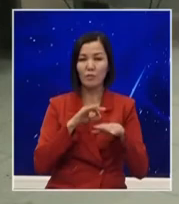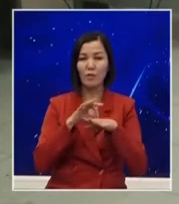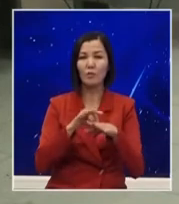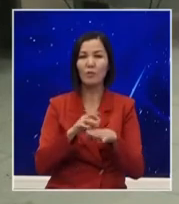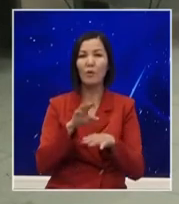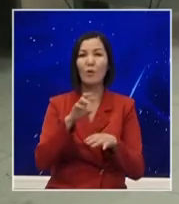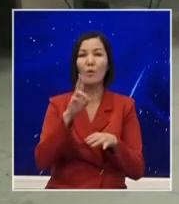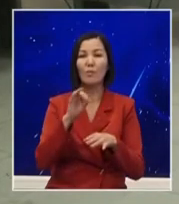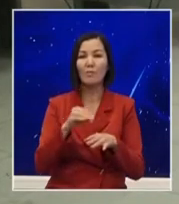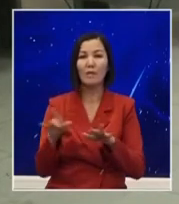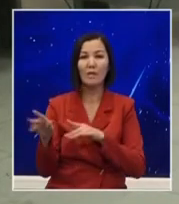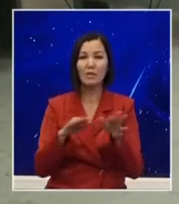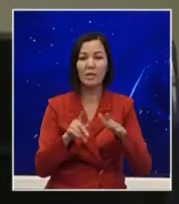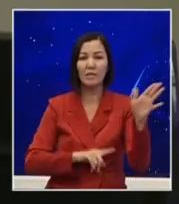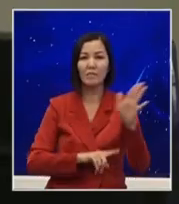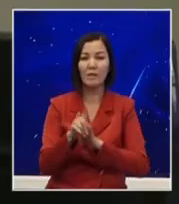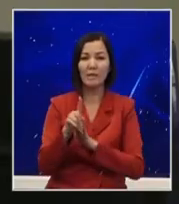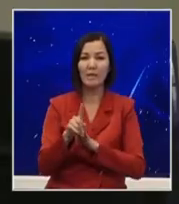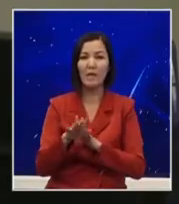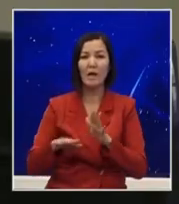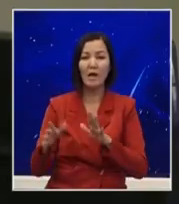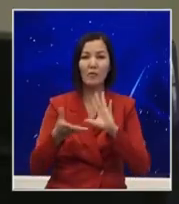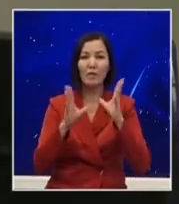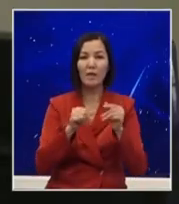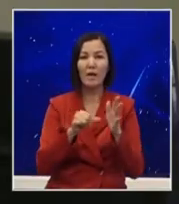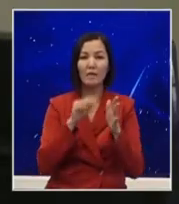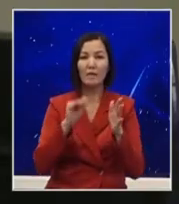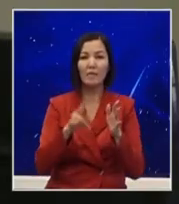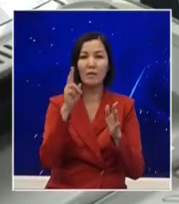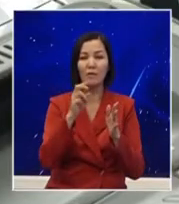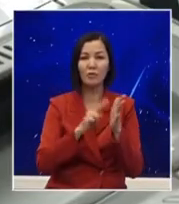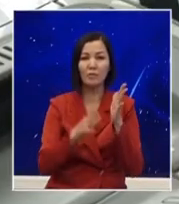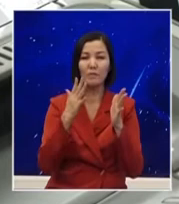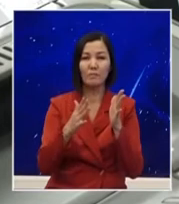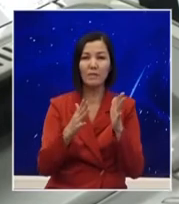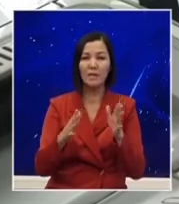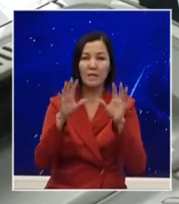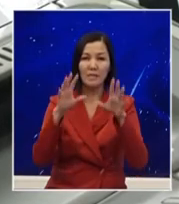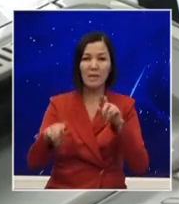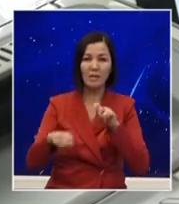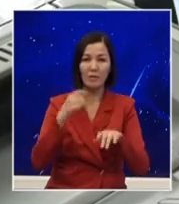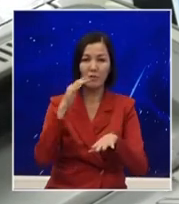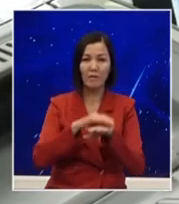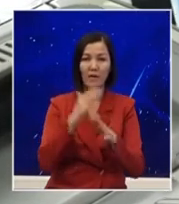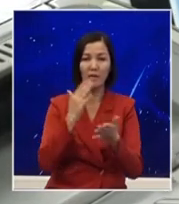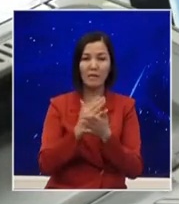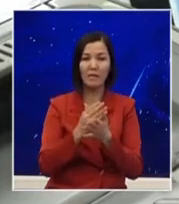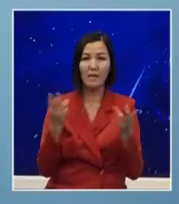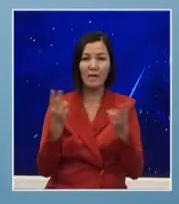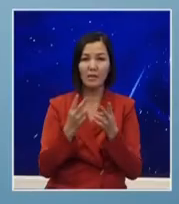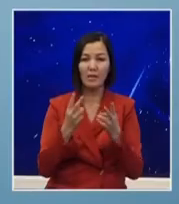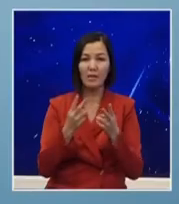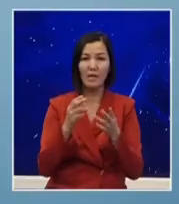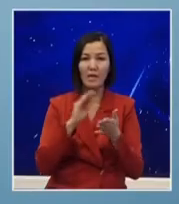опен учаске іс-шарасы басталғалы аудан аумағында 6275 заң бұзушылық анықталып, тиісті хаттама